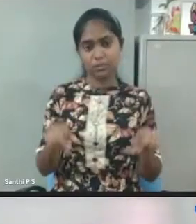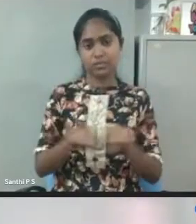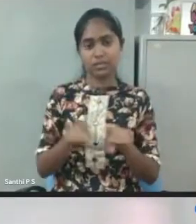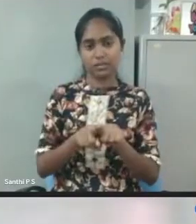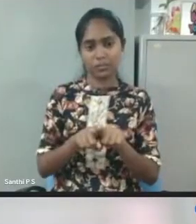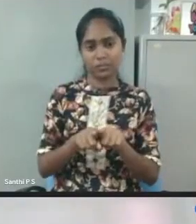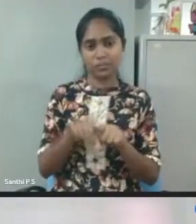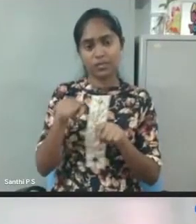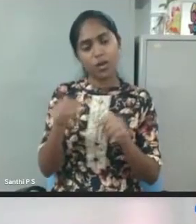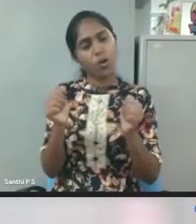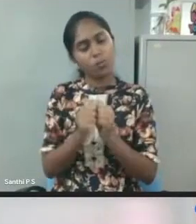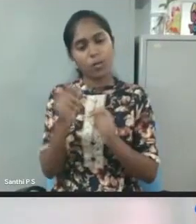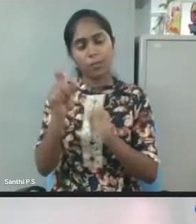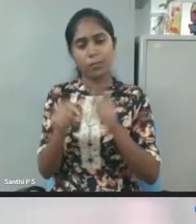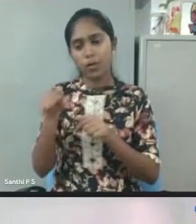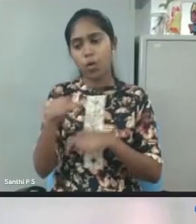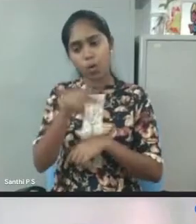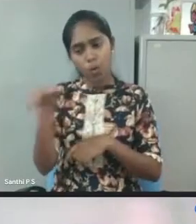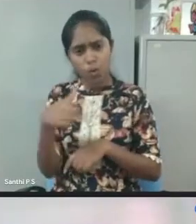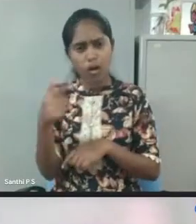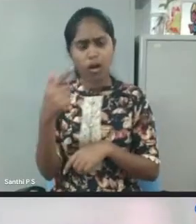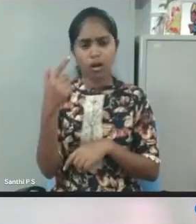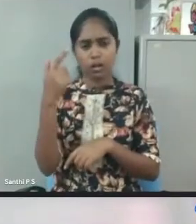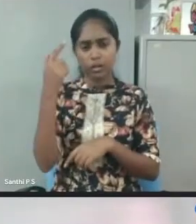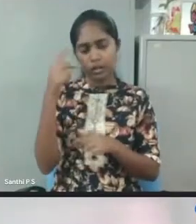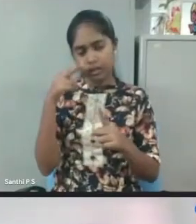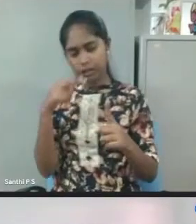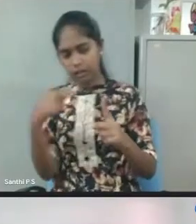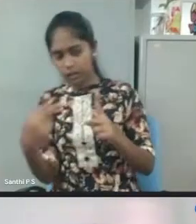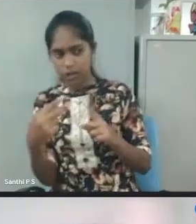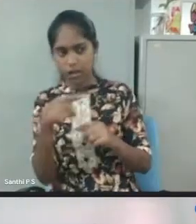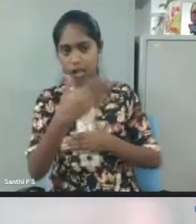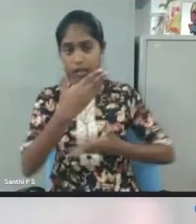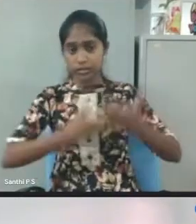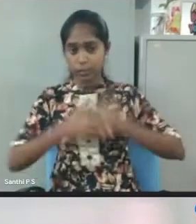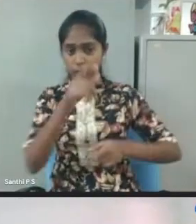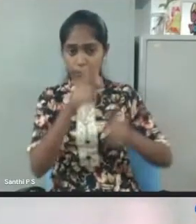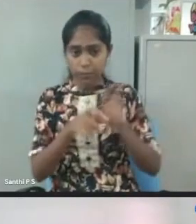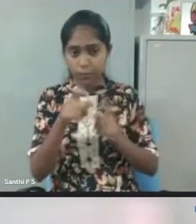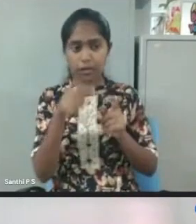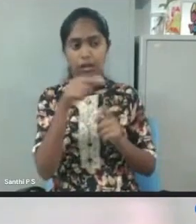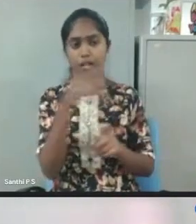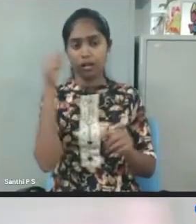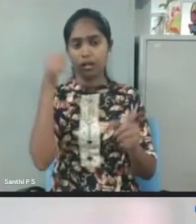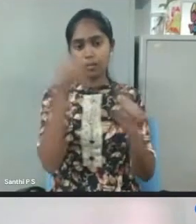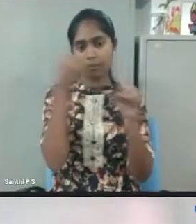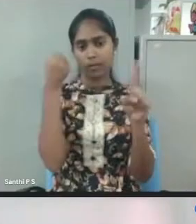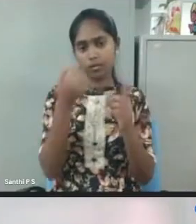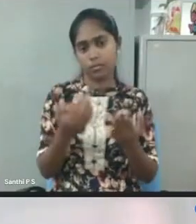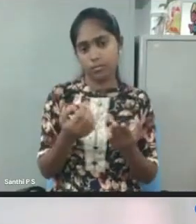കൂടെയുള്ളവരുടെ എല്ലാവരുടെയും മനോഭാവങ്ങളും പലപ്പോഴും ഭിന്നശേഷിയുള്ളവരെ വളരെയധികം സ്വാധീനിക്കാറുണ്ട്. അതുപോലെ തന്നെ